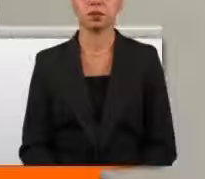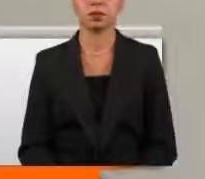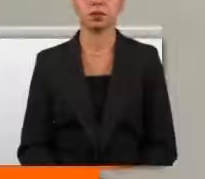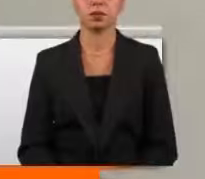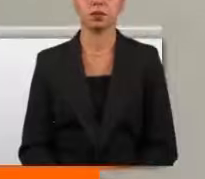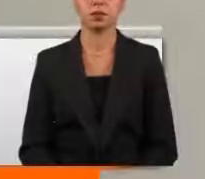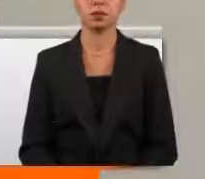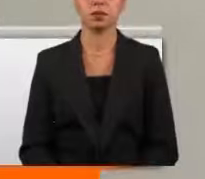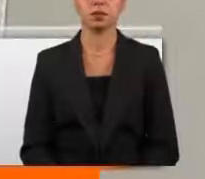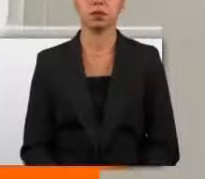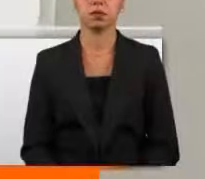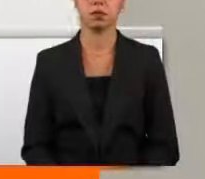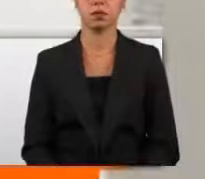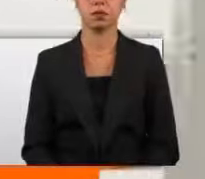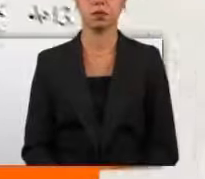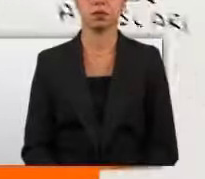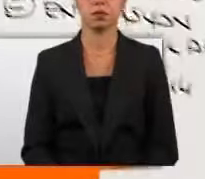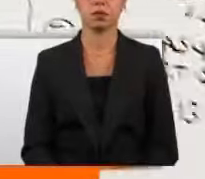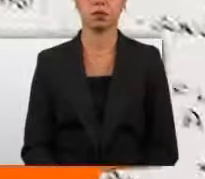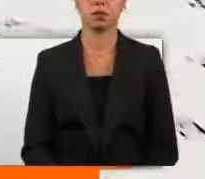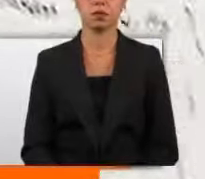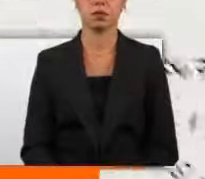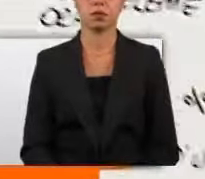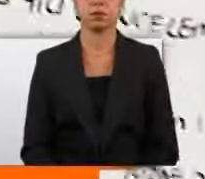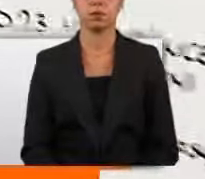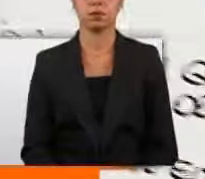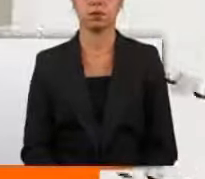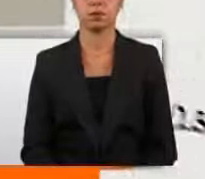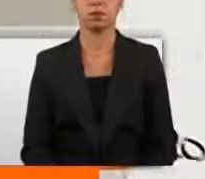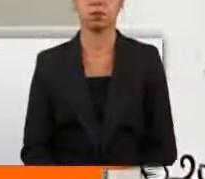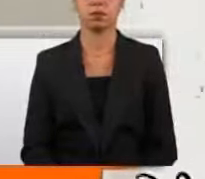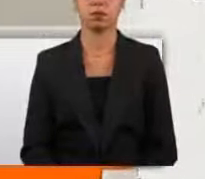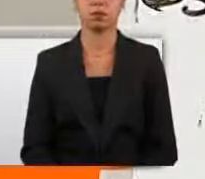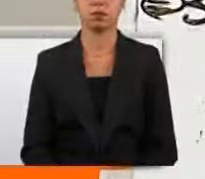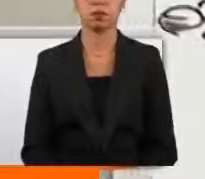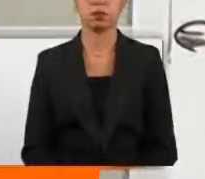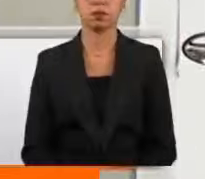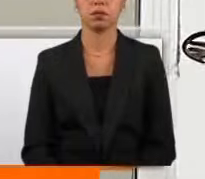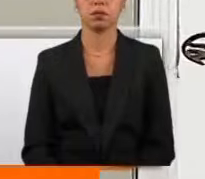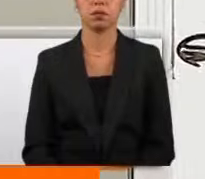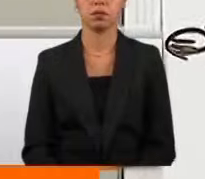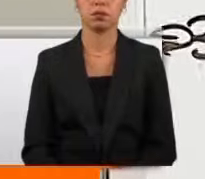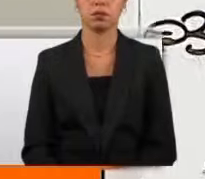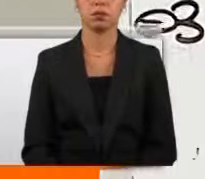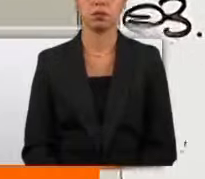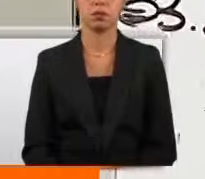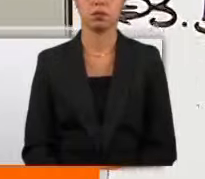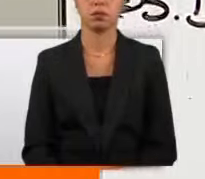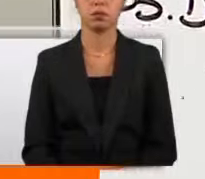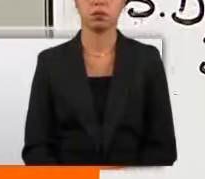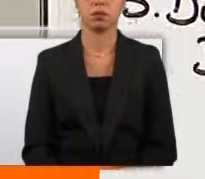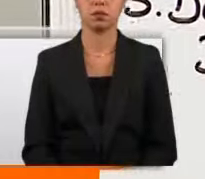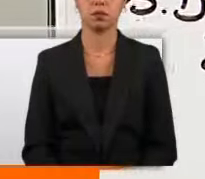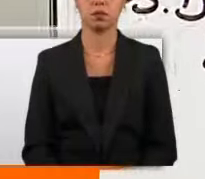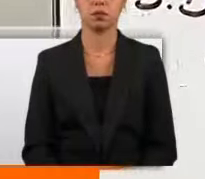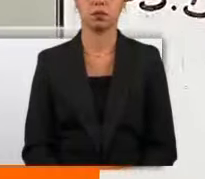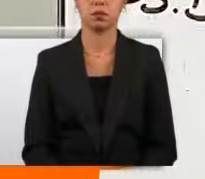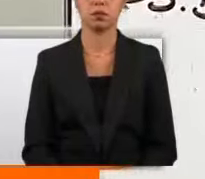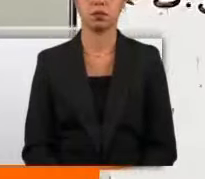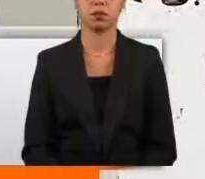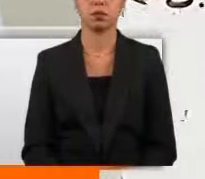Yüksek emekli maaşı almak için bazı yıllar avantaj sağlıyor. Yani o yıllarda başvurursanız daha yüksek emekli maaşı